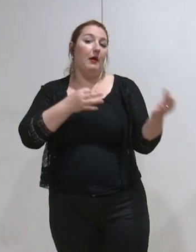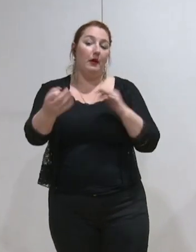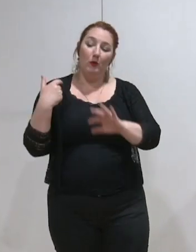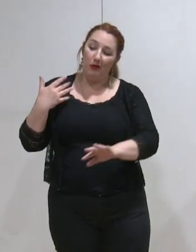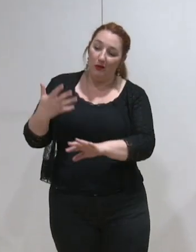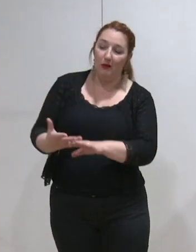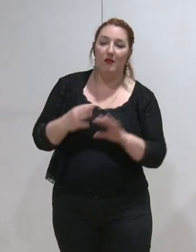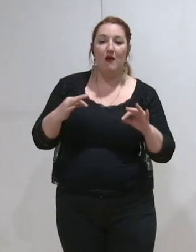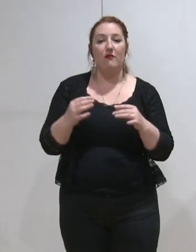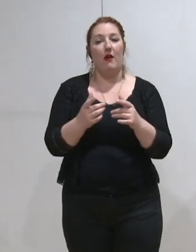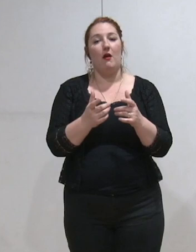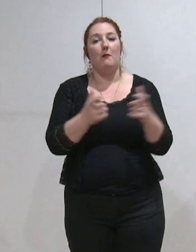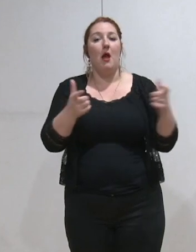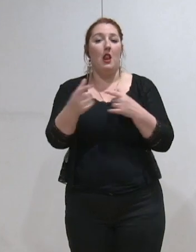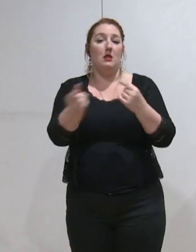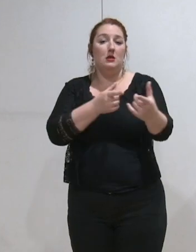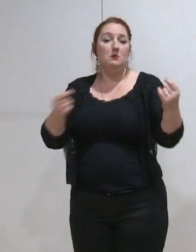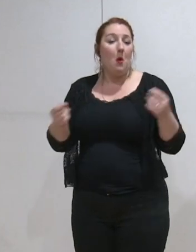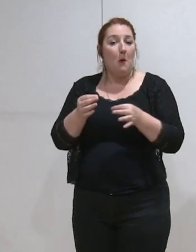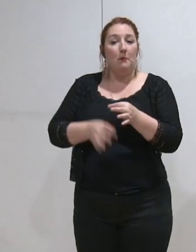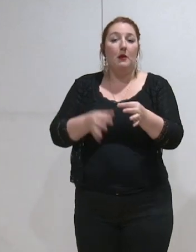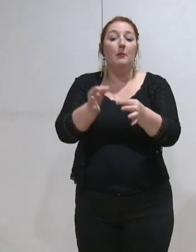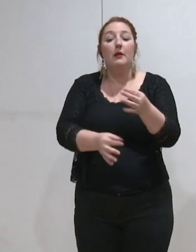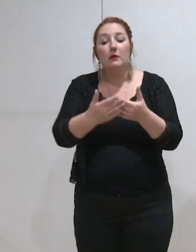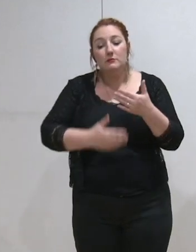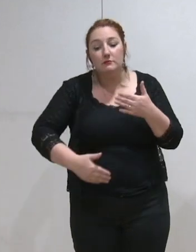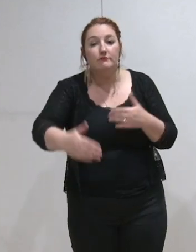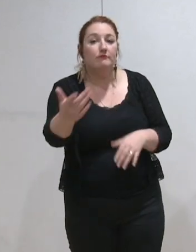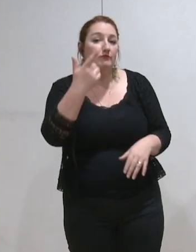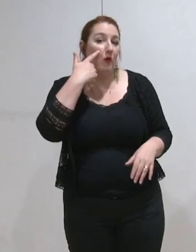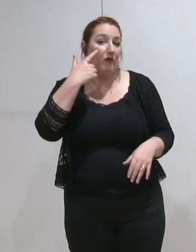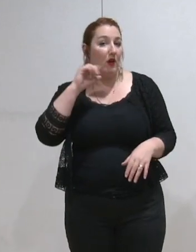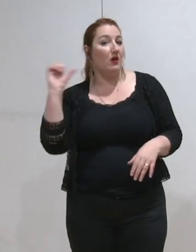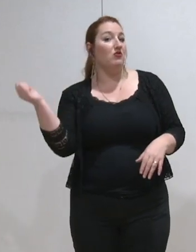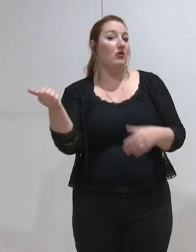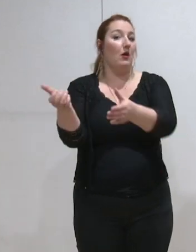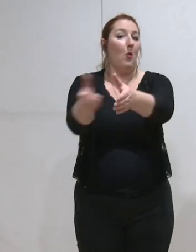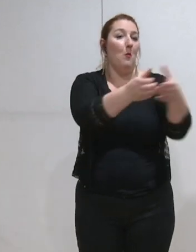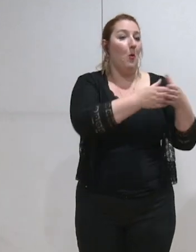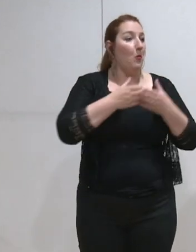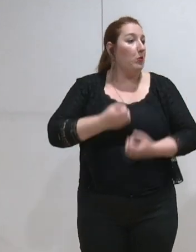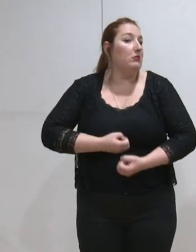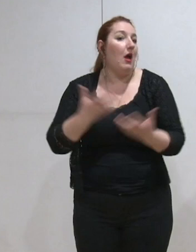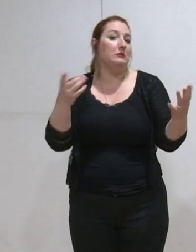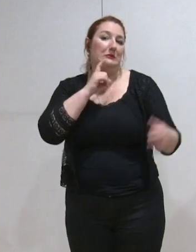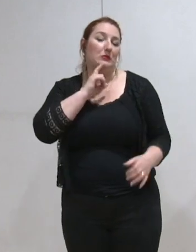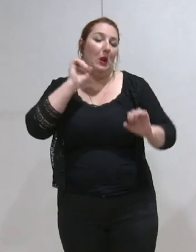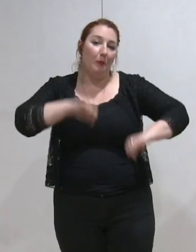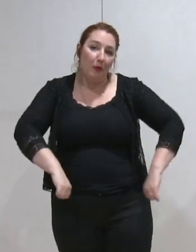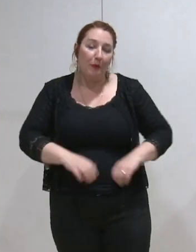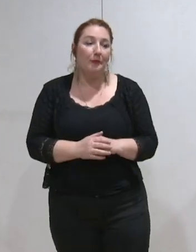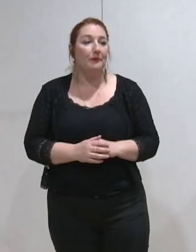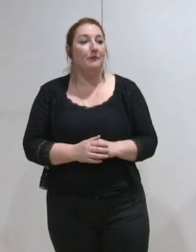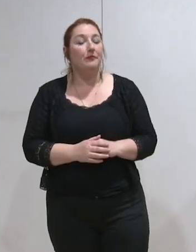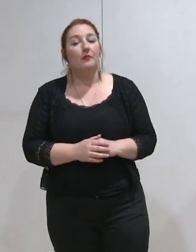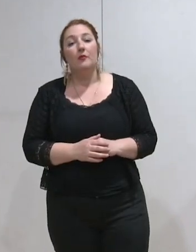bilans qui en seront faits laissera chaque groupe s'exprimer sur la question et sur la pertinence